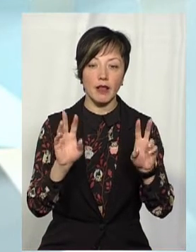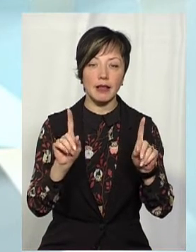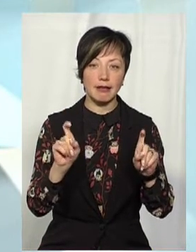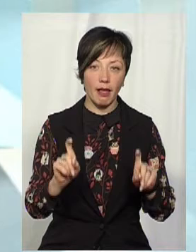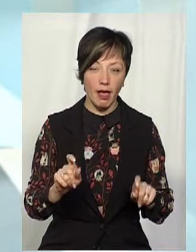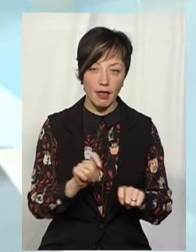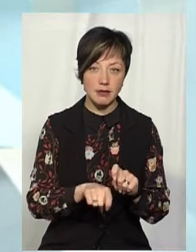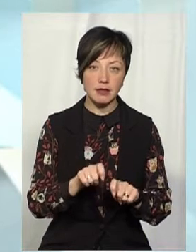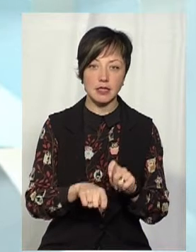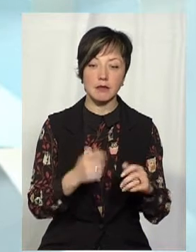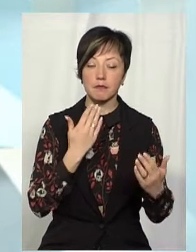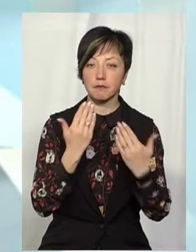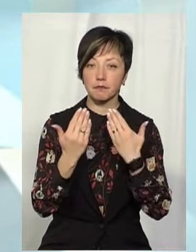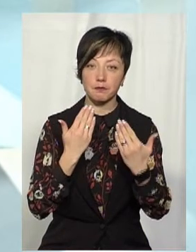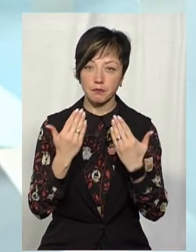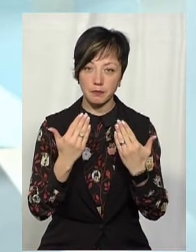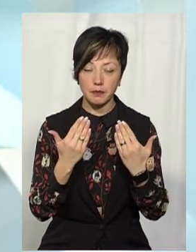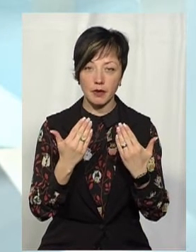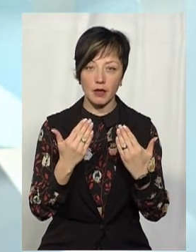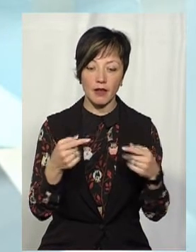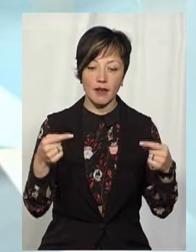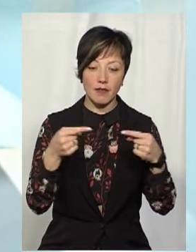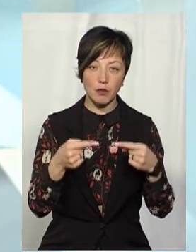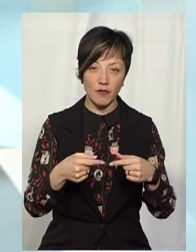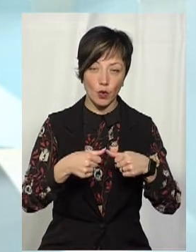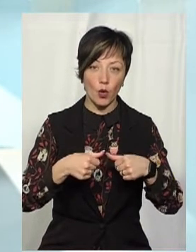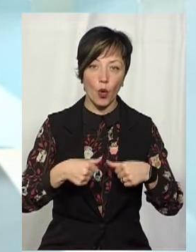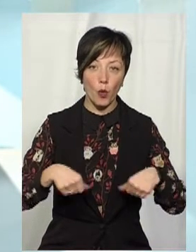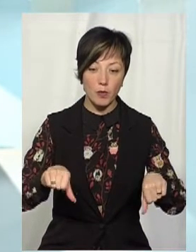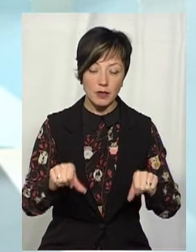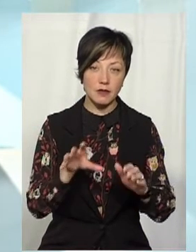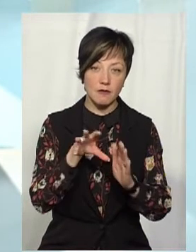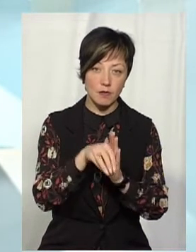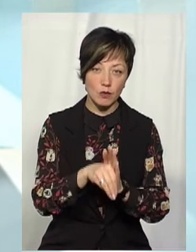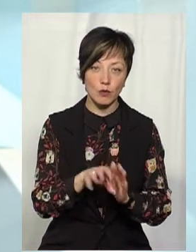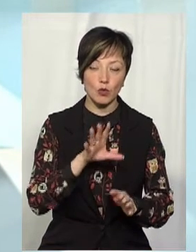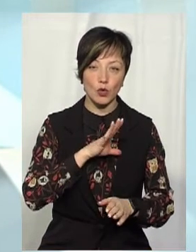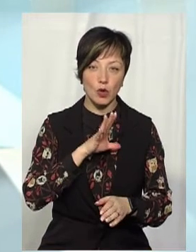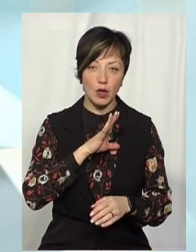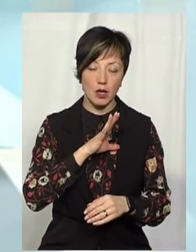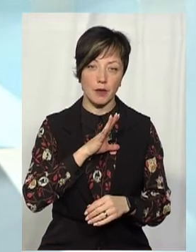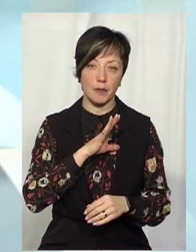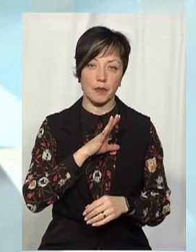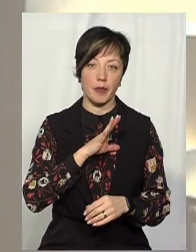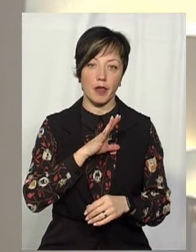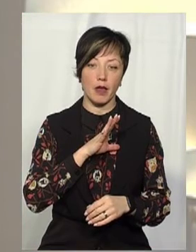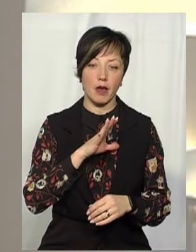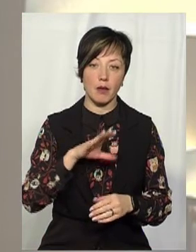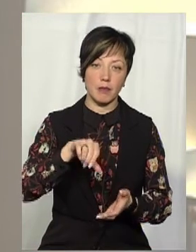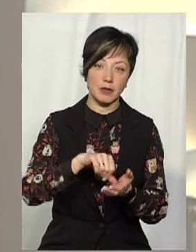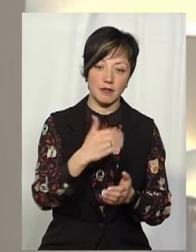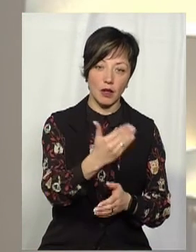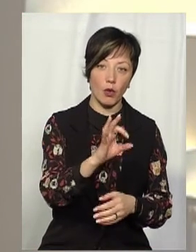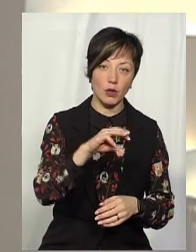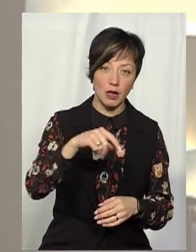тести, вони проходили співбесіду з відповідною комісією, в складі комісії були представники об'єднаних